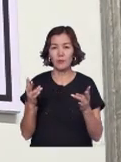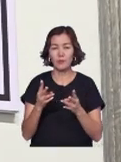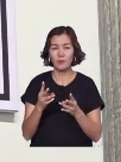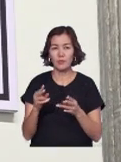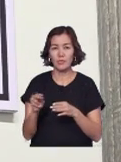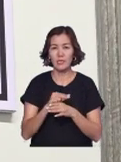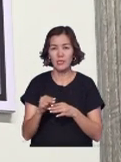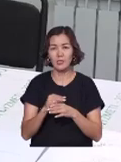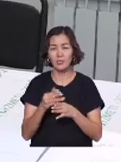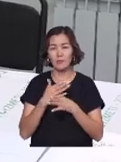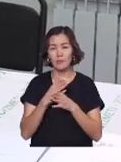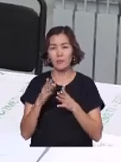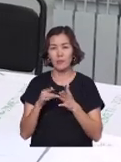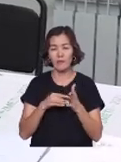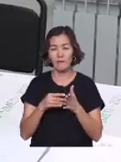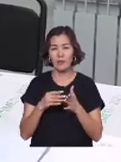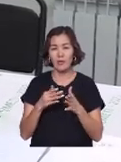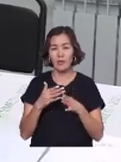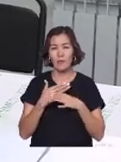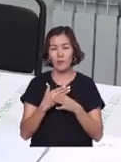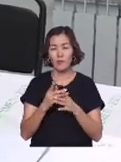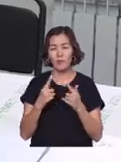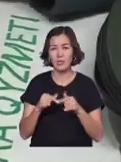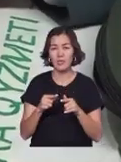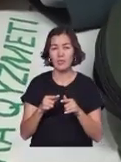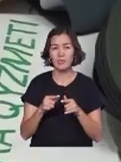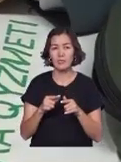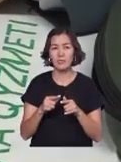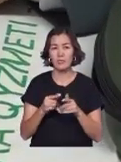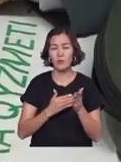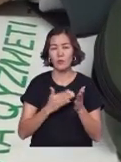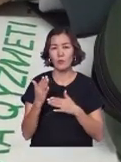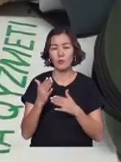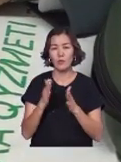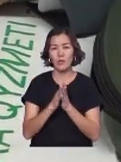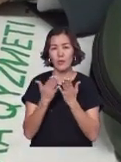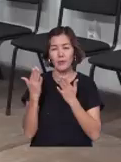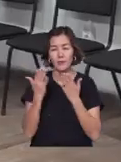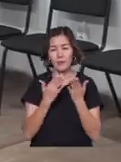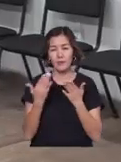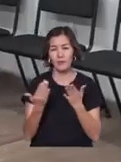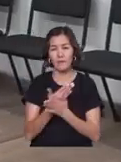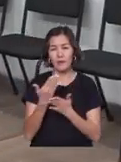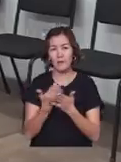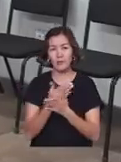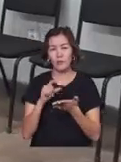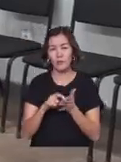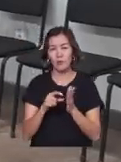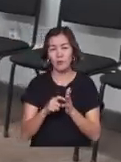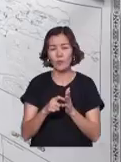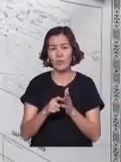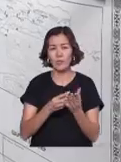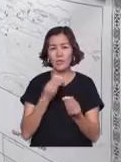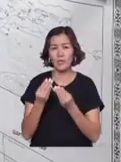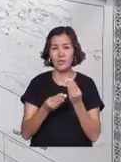для лечения и оказания первой помощи. Для организации досуга и повышения уровня знаний есть информационно-воспитательная комната. В ней